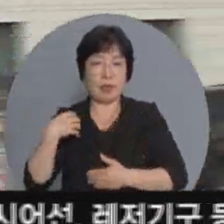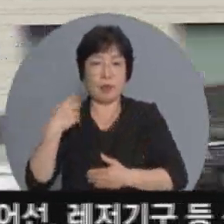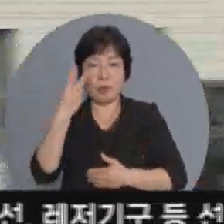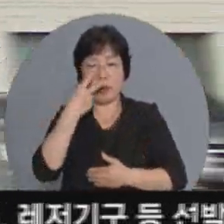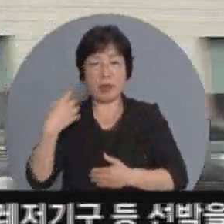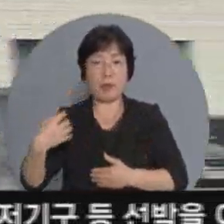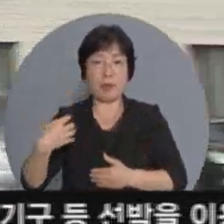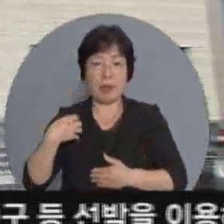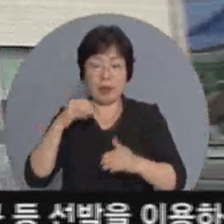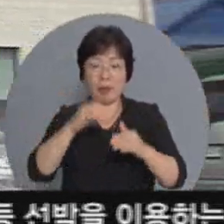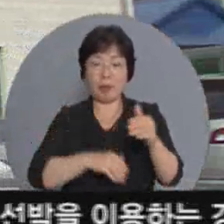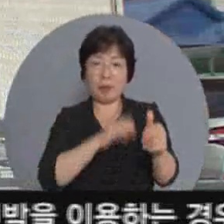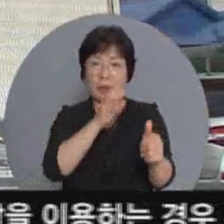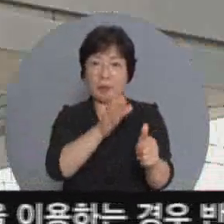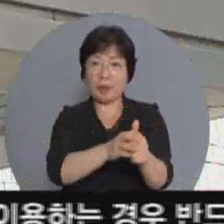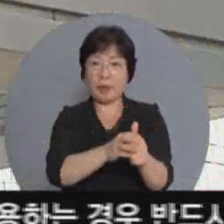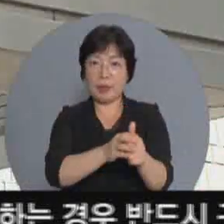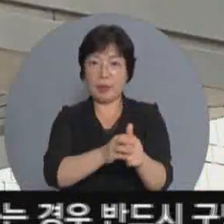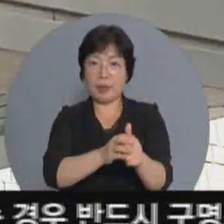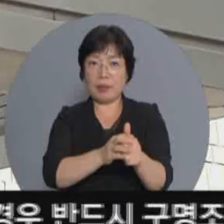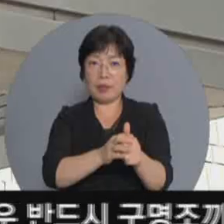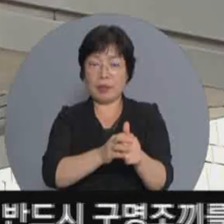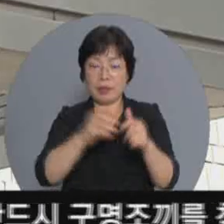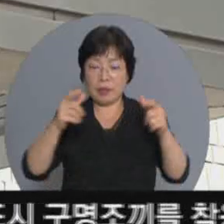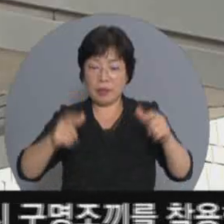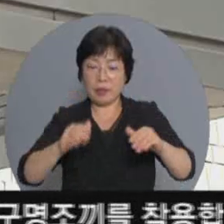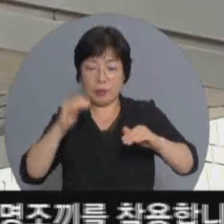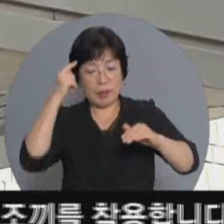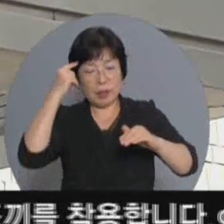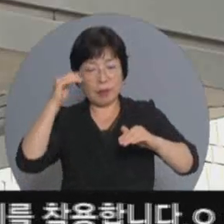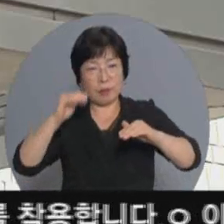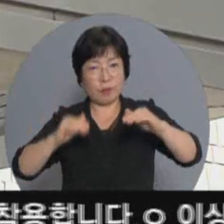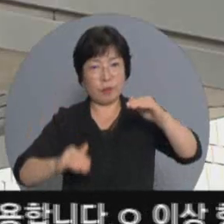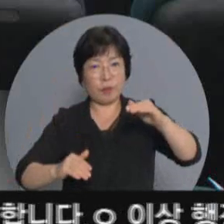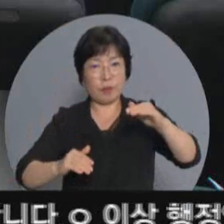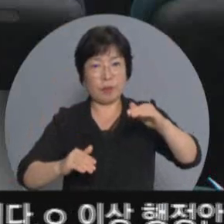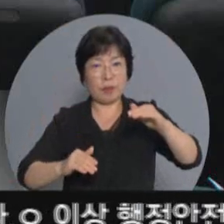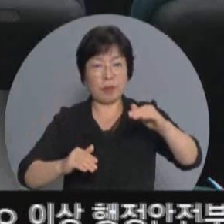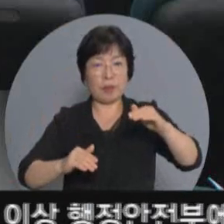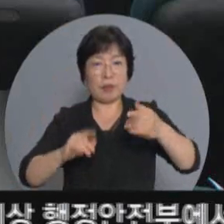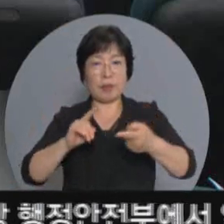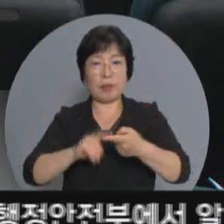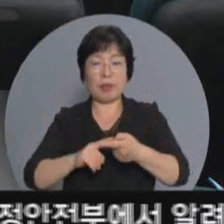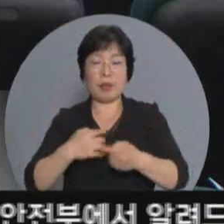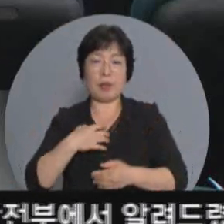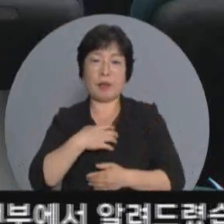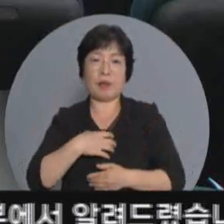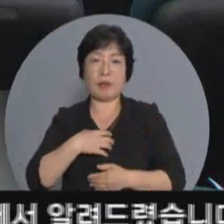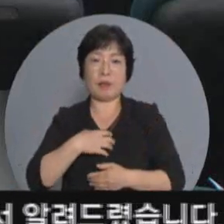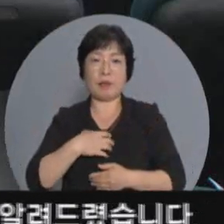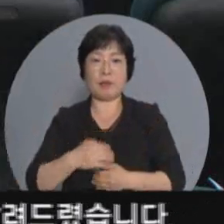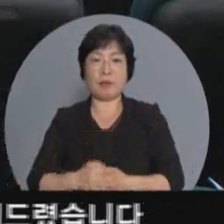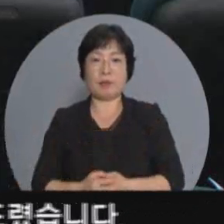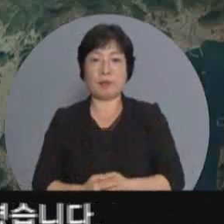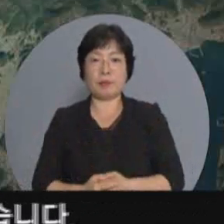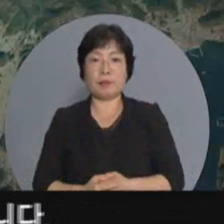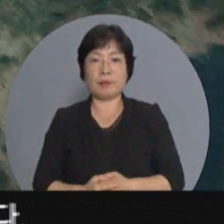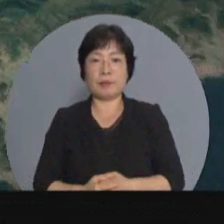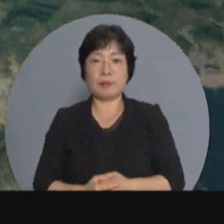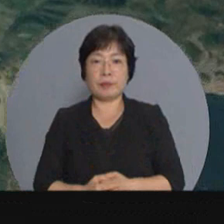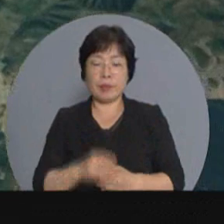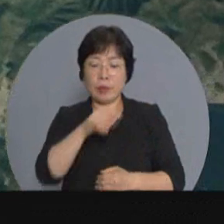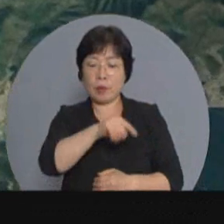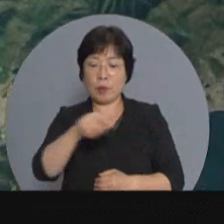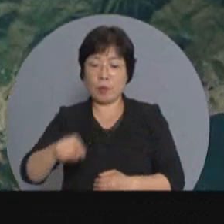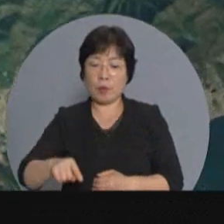부산지방국토관리청이 공사 시행을 맡다 보니 상대적으로 지역 의견 반영에는 심각한 불균형이 발생할 수밖에 없습니다. 두